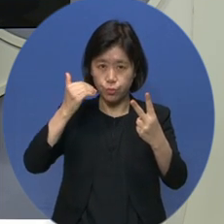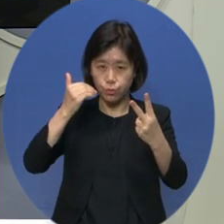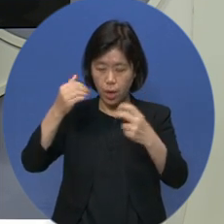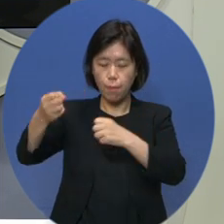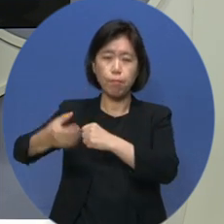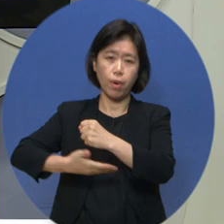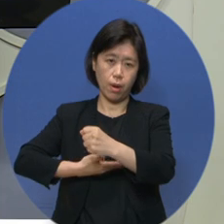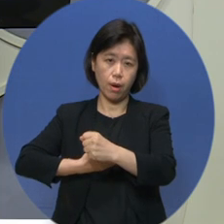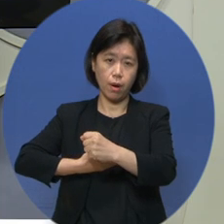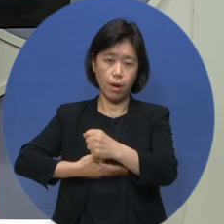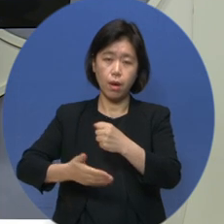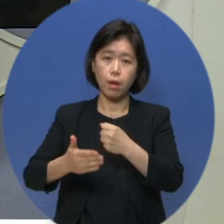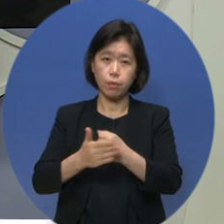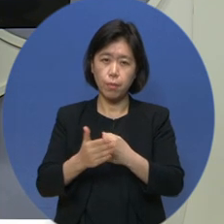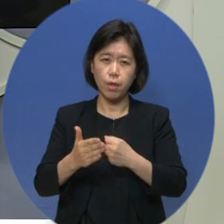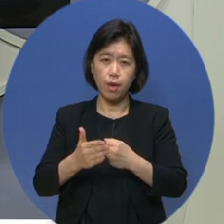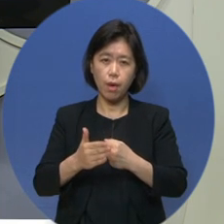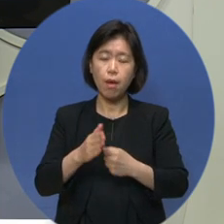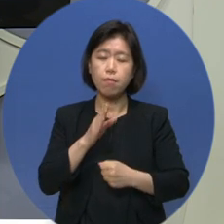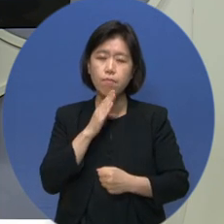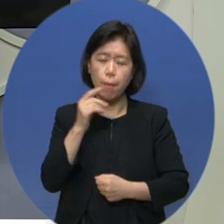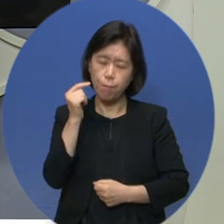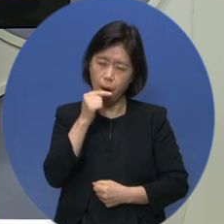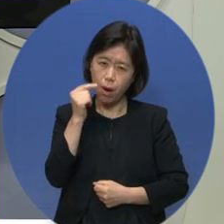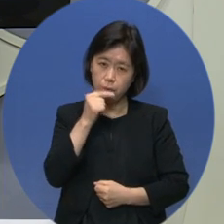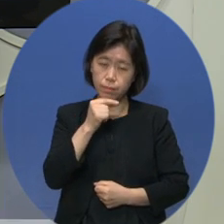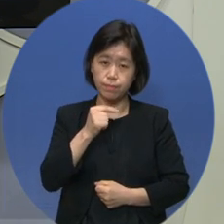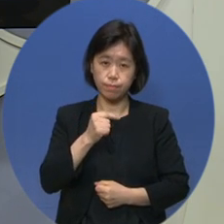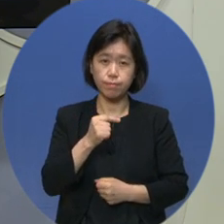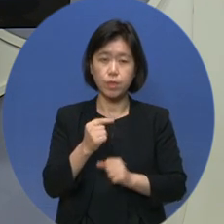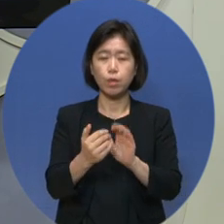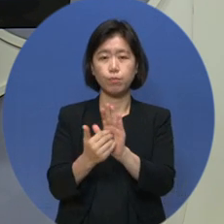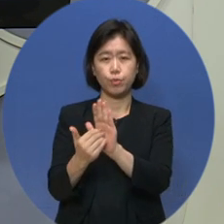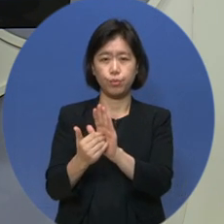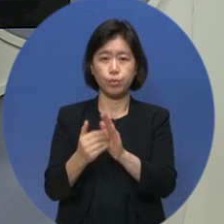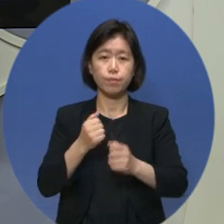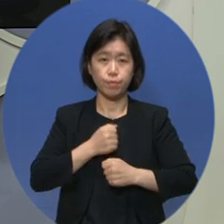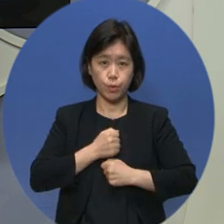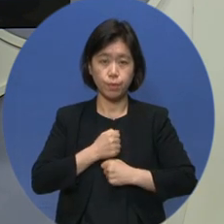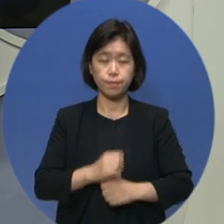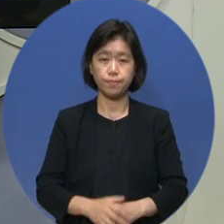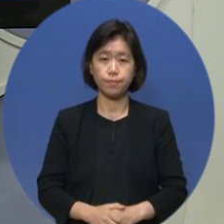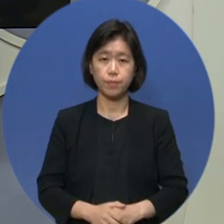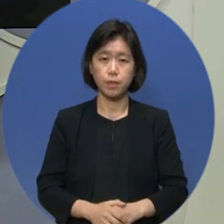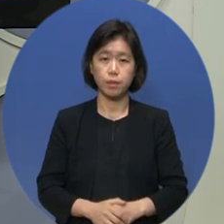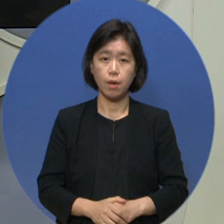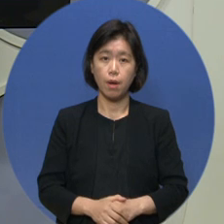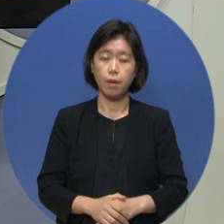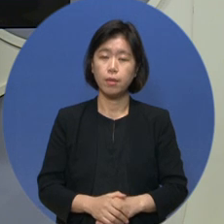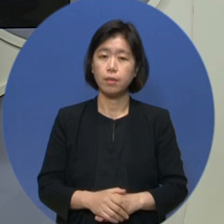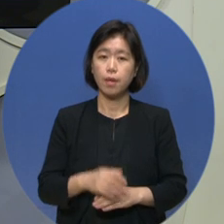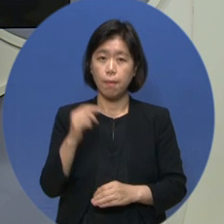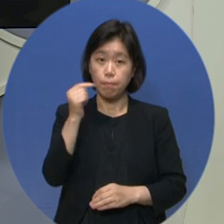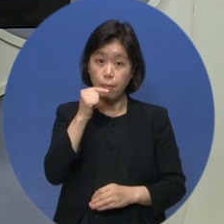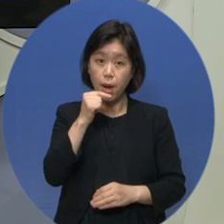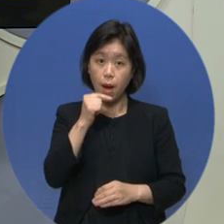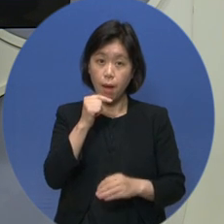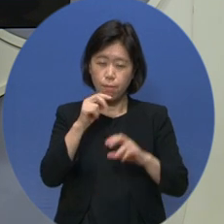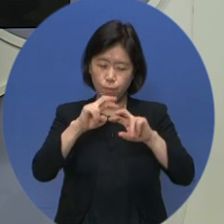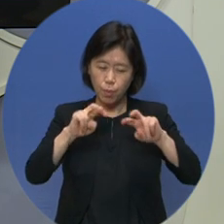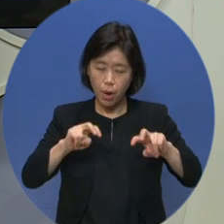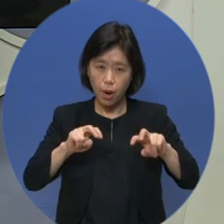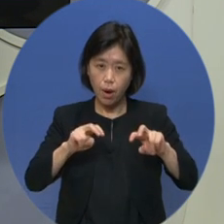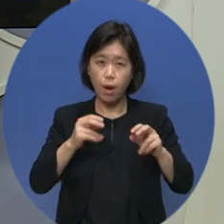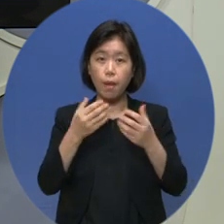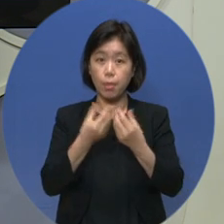가장 많이 발생하고 있어 철저한 대비가 필요합니다 이밖에 자세한 사항은 외피 어느 홈페이지와 장애인 신문